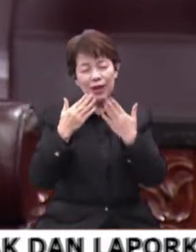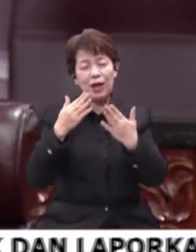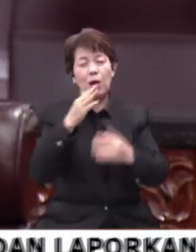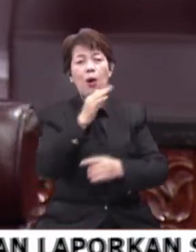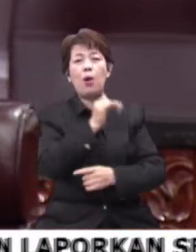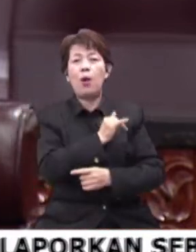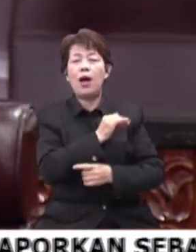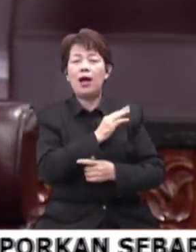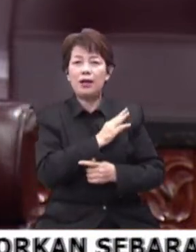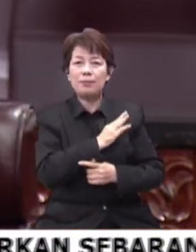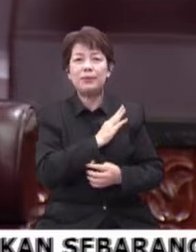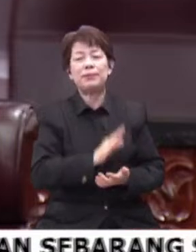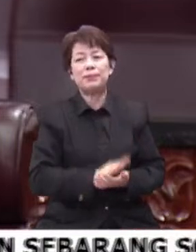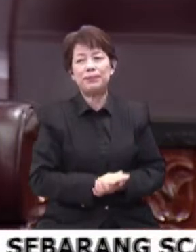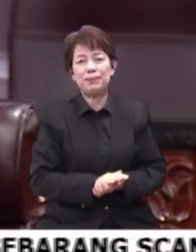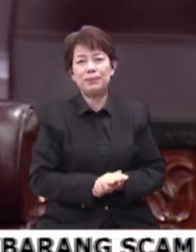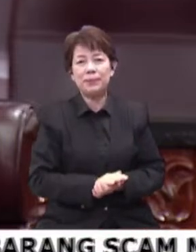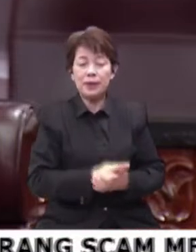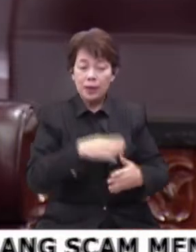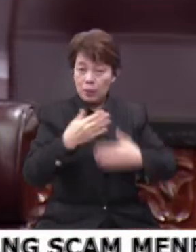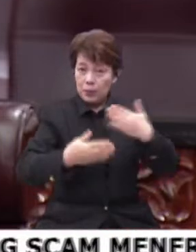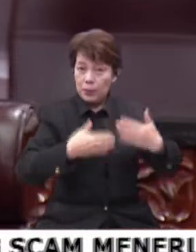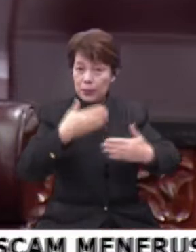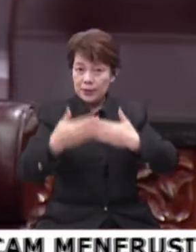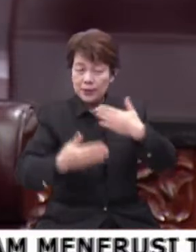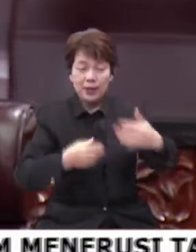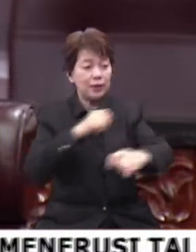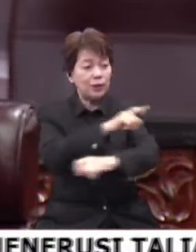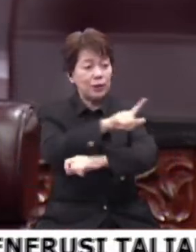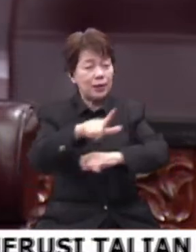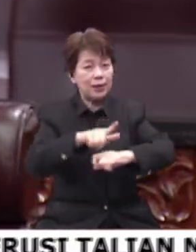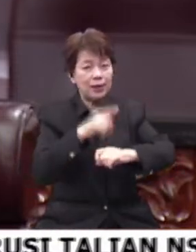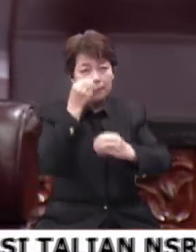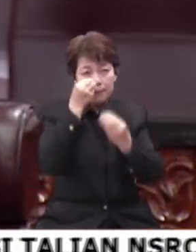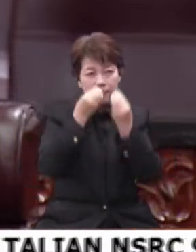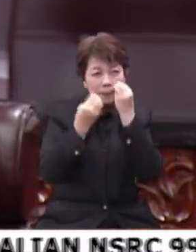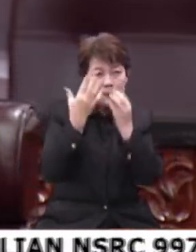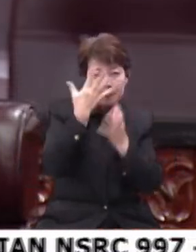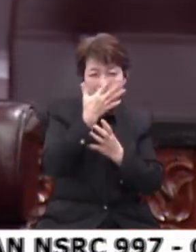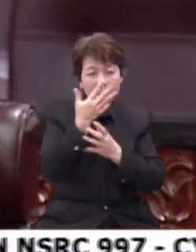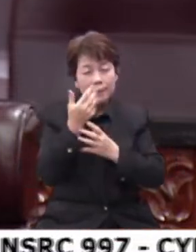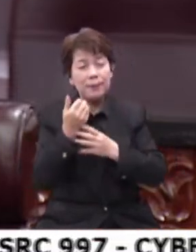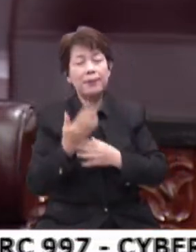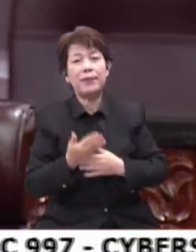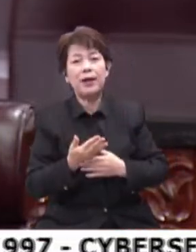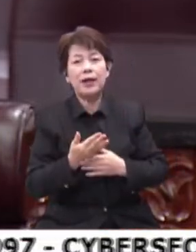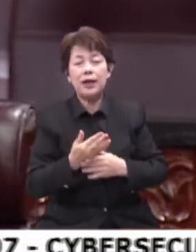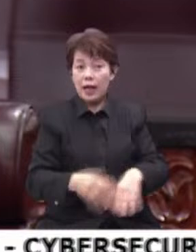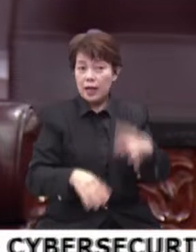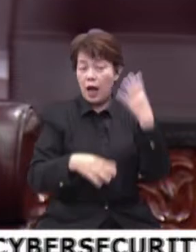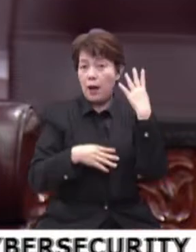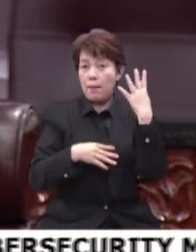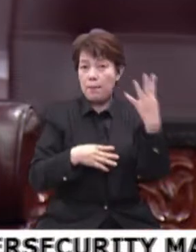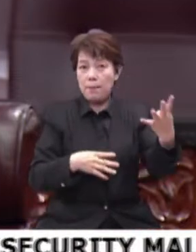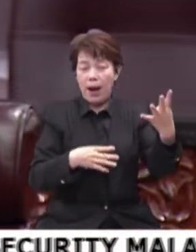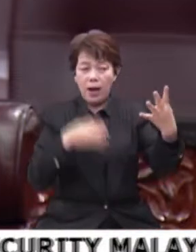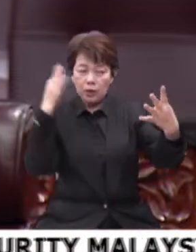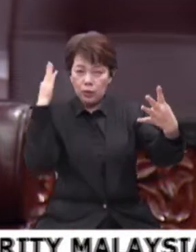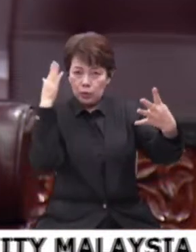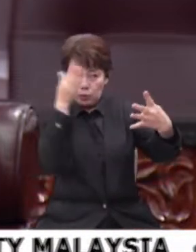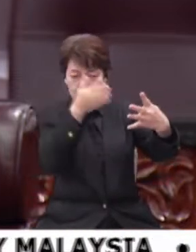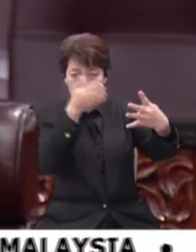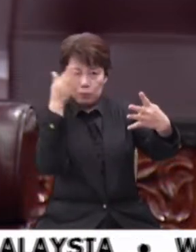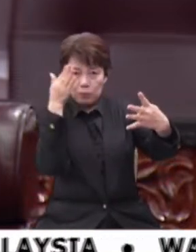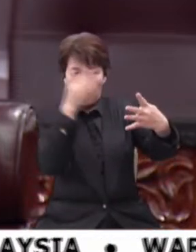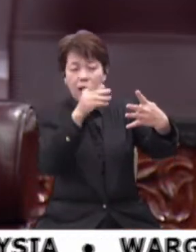Kalau dari segi proses landscape tadi kalau di peringkat jabatan memang kita ada tempat tumpuan utama yaitu